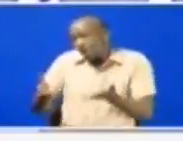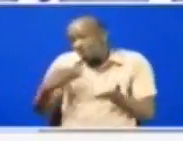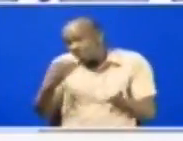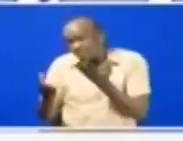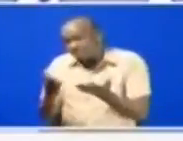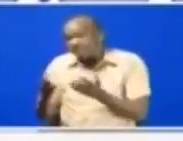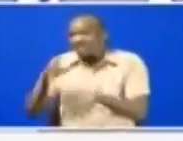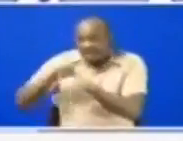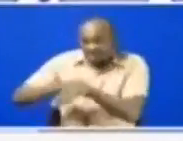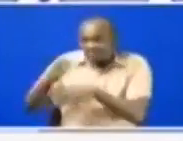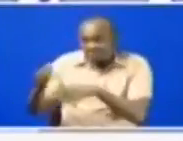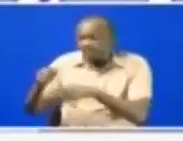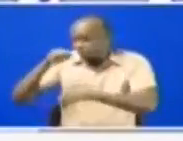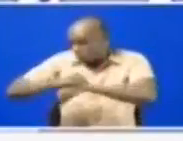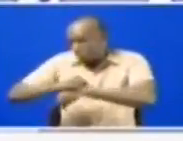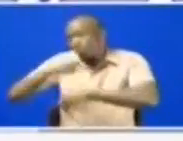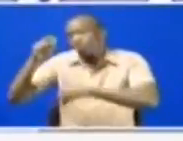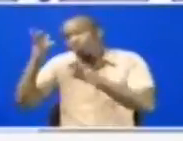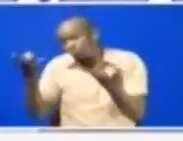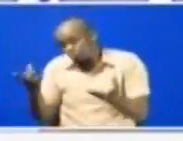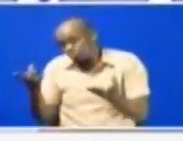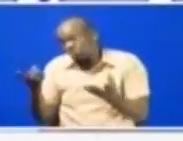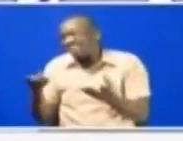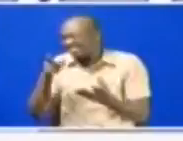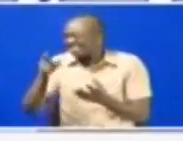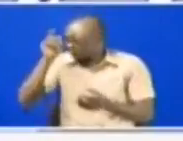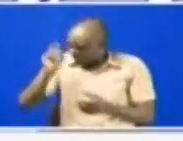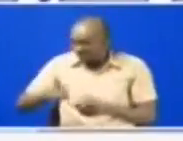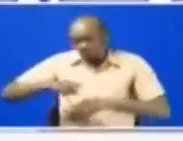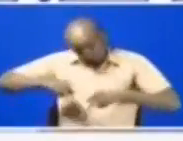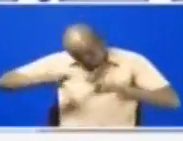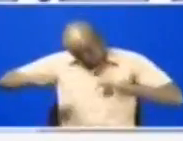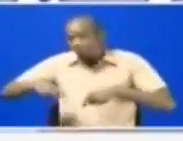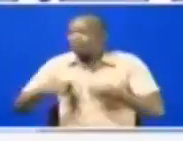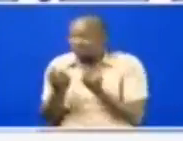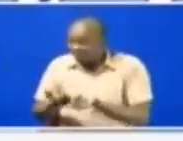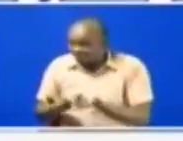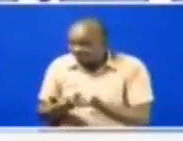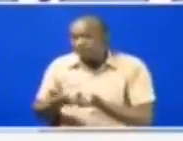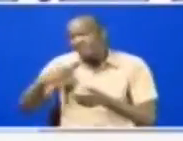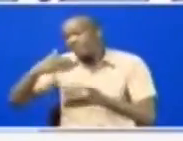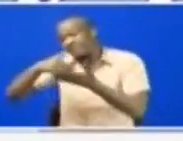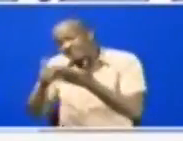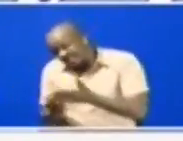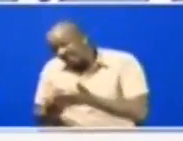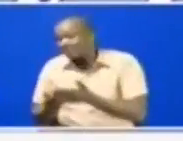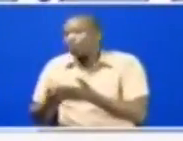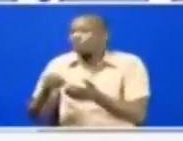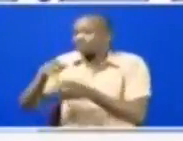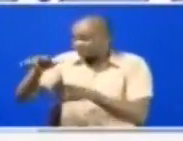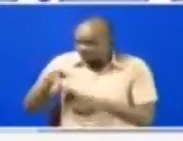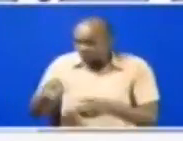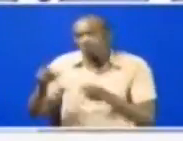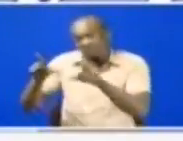wanapata labda wamepata kama ni mashule zinawapeleka wana hiyo ilikuwa ni kulazima ujitafutie labda kama ni ticket alafu utafute. Mm-hmm. Kama ni